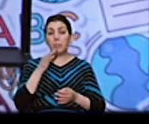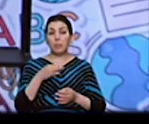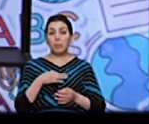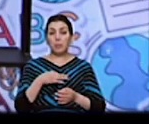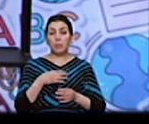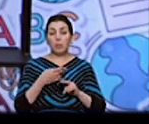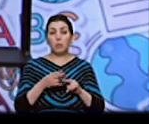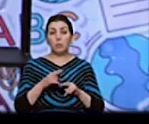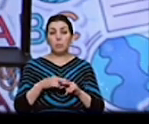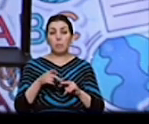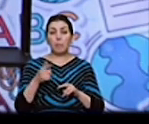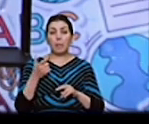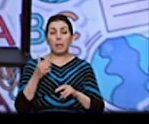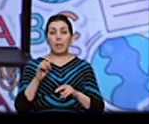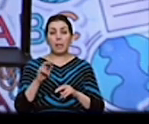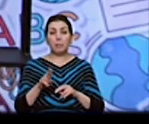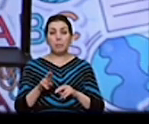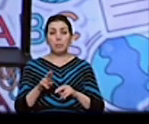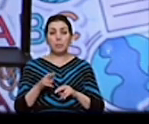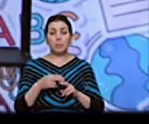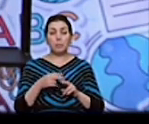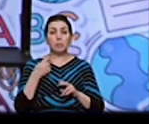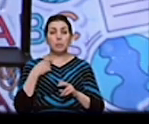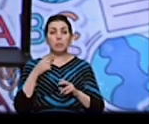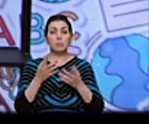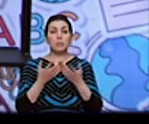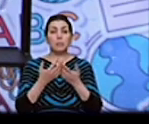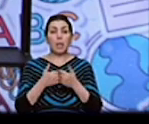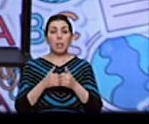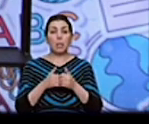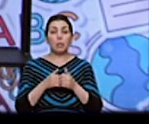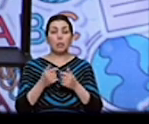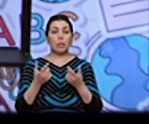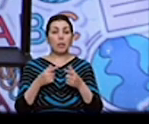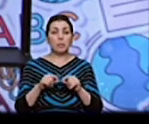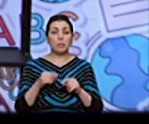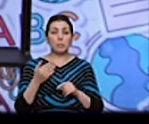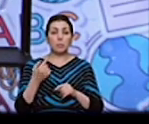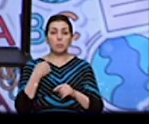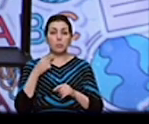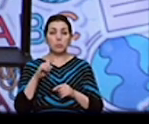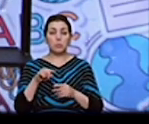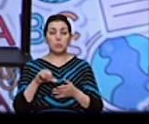Aytingchi, ushbu gapimizda sanoqni bildirgan so'z qaysi?